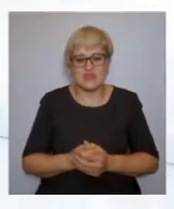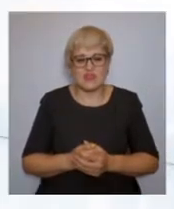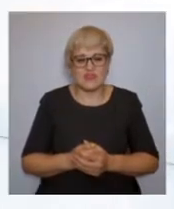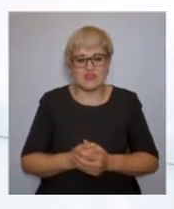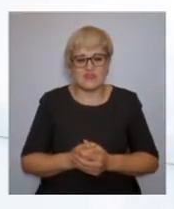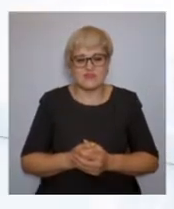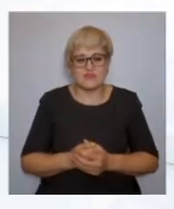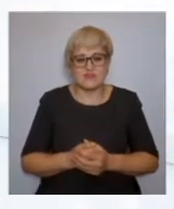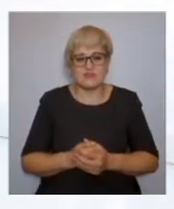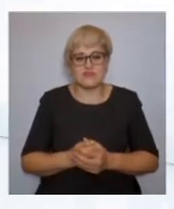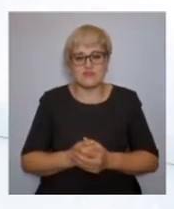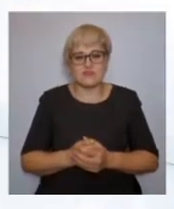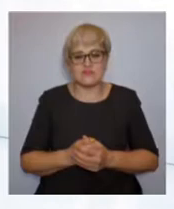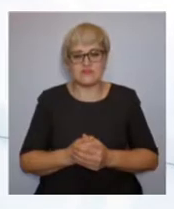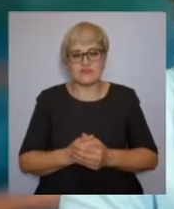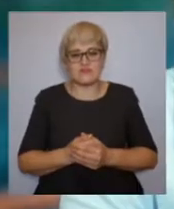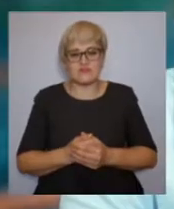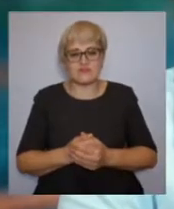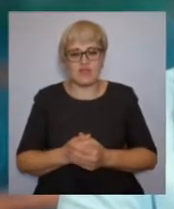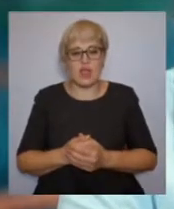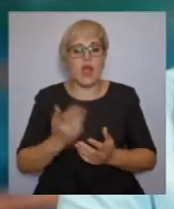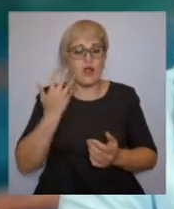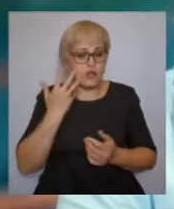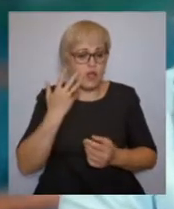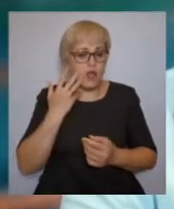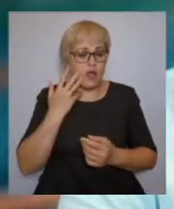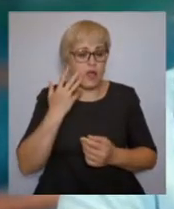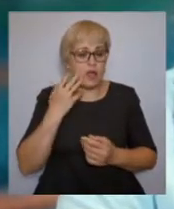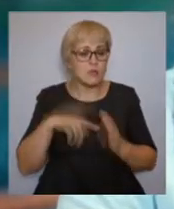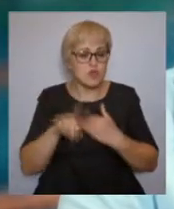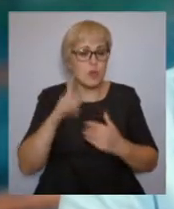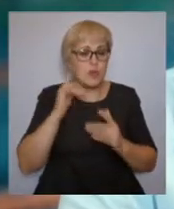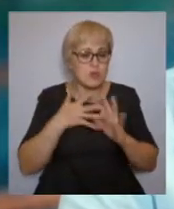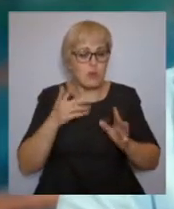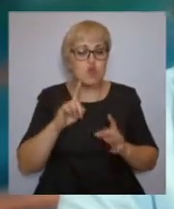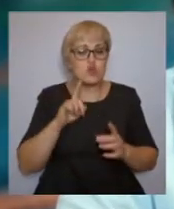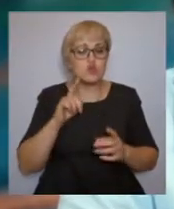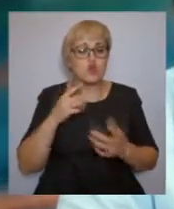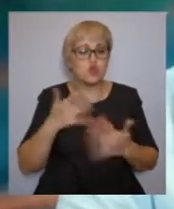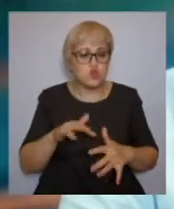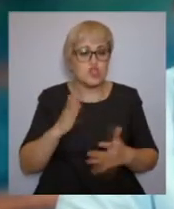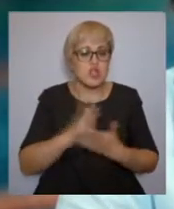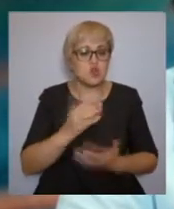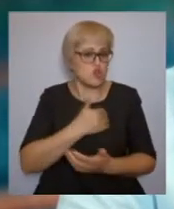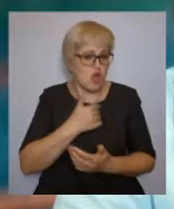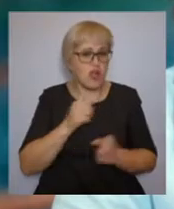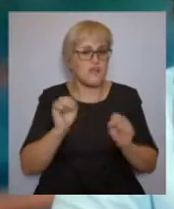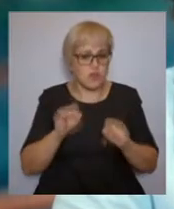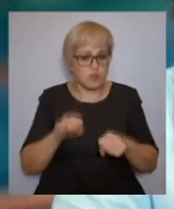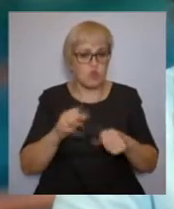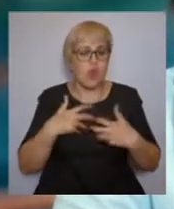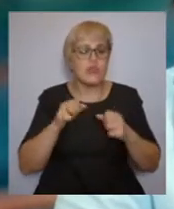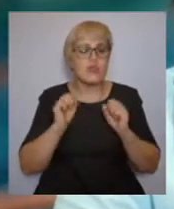а когда пришло понимание что уже есть желание и возможность